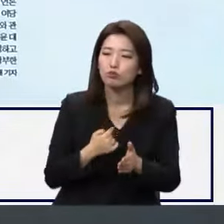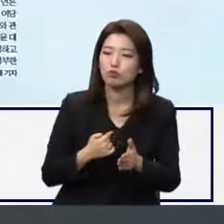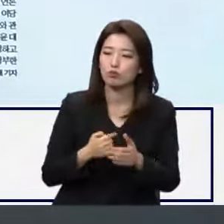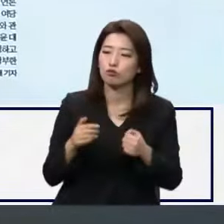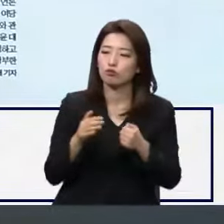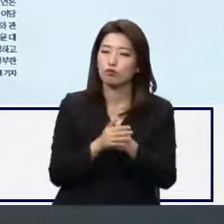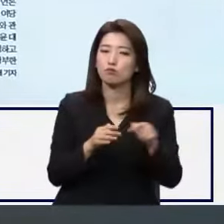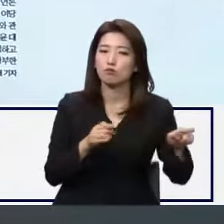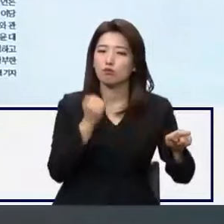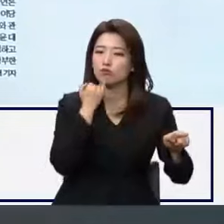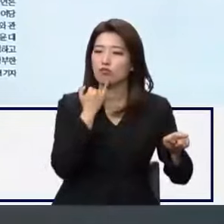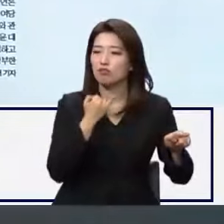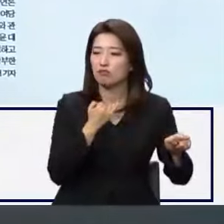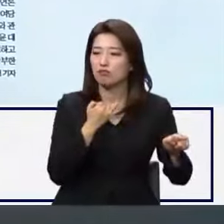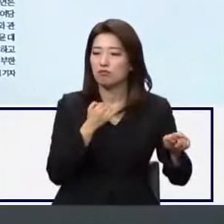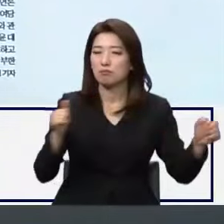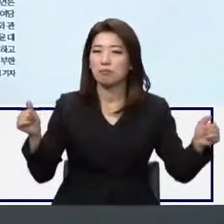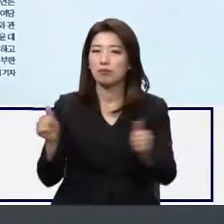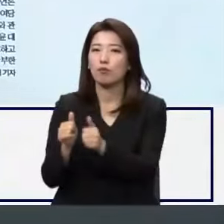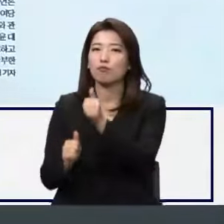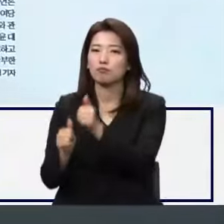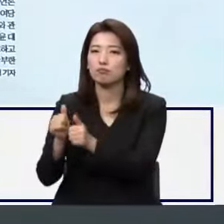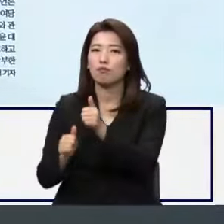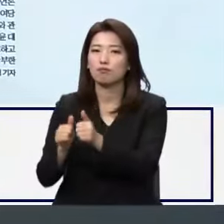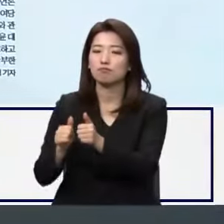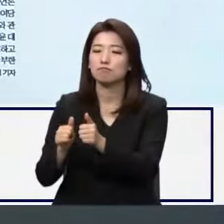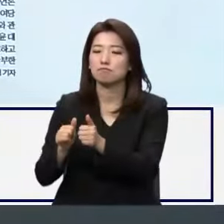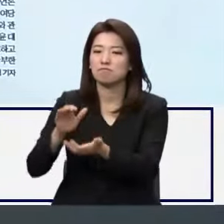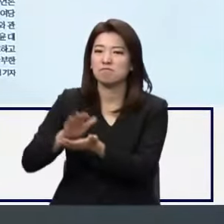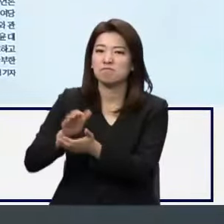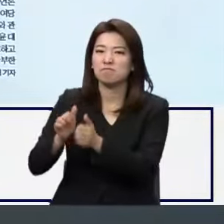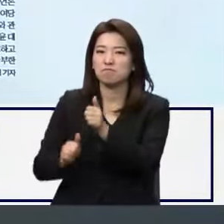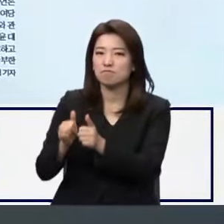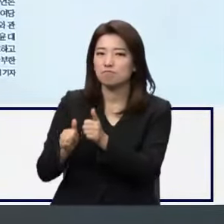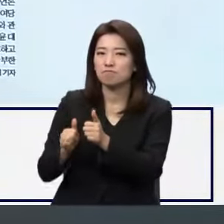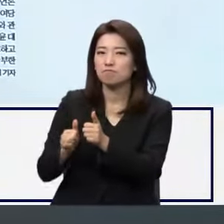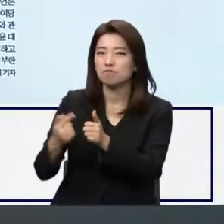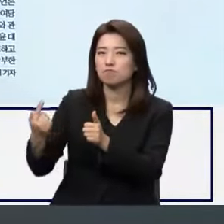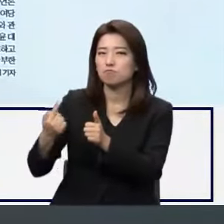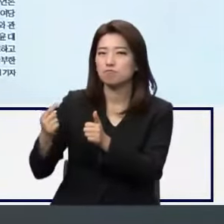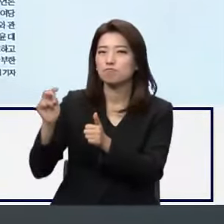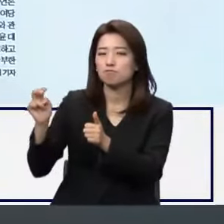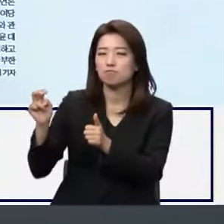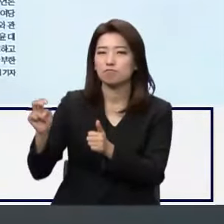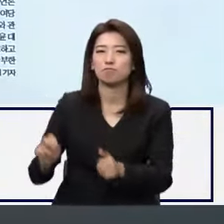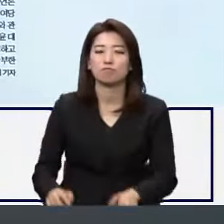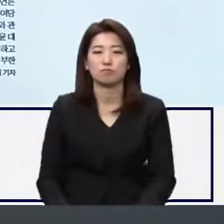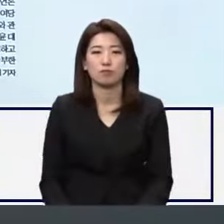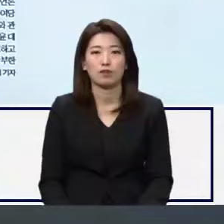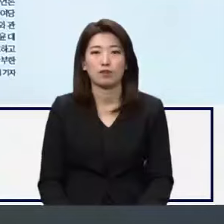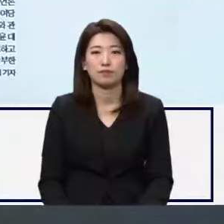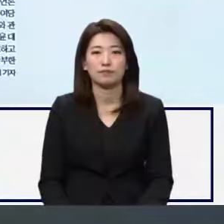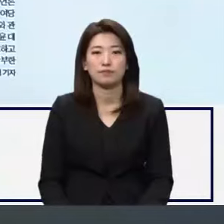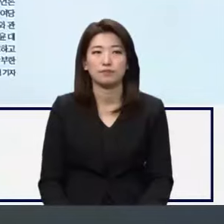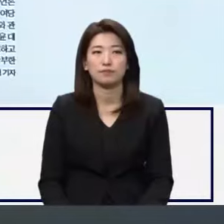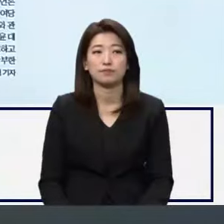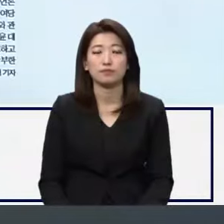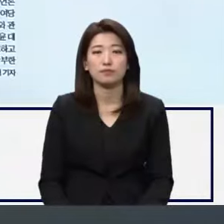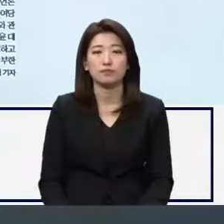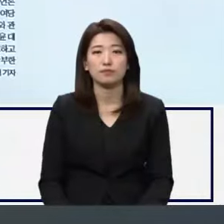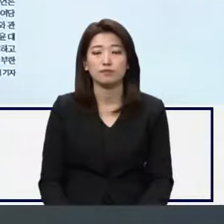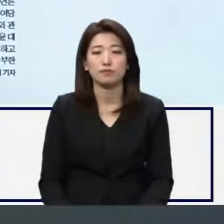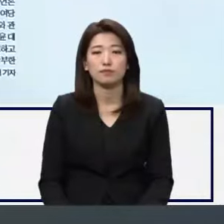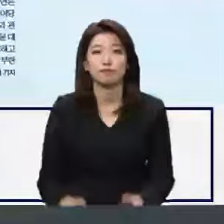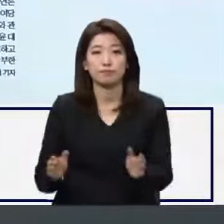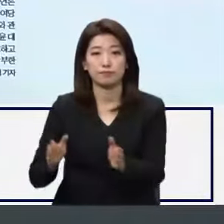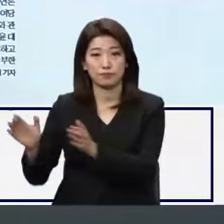만하다이 괜찮 괜찮은 싸움이 될 수 있다라는 말씀을 지금 하셨는데 서명수 의원 말고 김태호 의원에 대해서도 당의 제안을